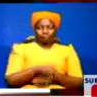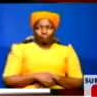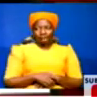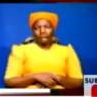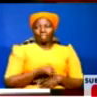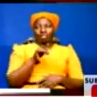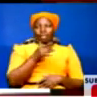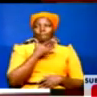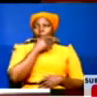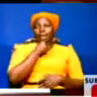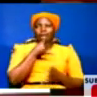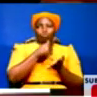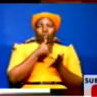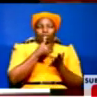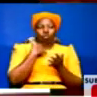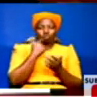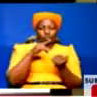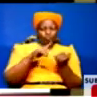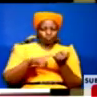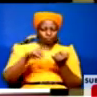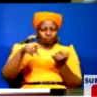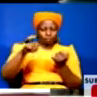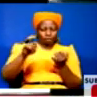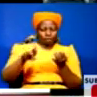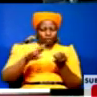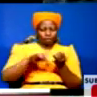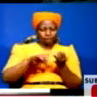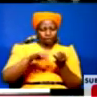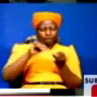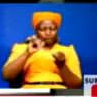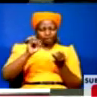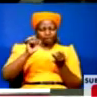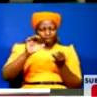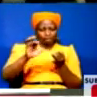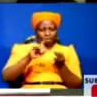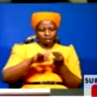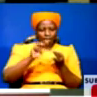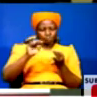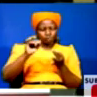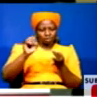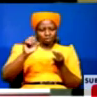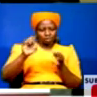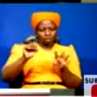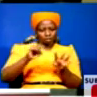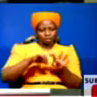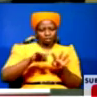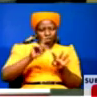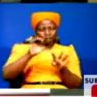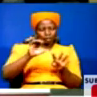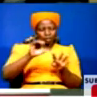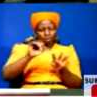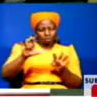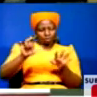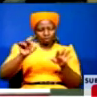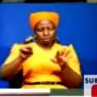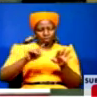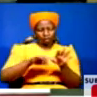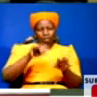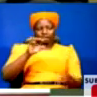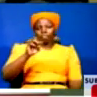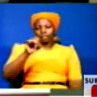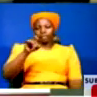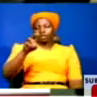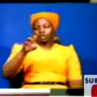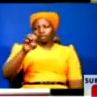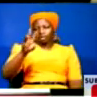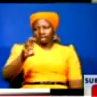Peter Wambui, Isaac Kipkemoi, Moses Rono, Collins Kipyegon, Maxwell Ribuvu, Edwin Cheriot,